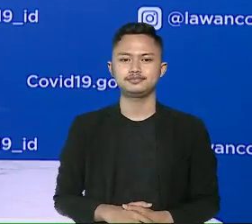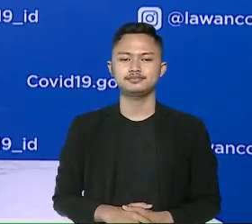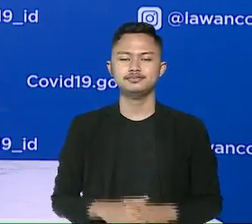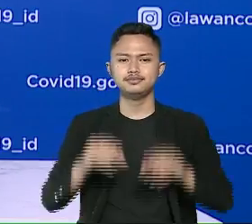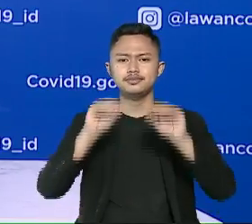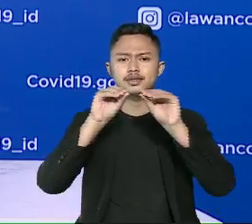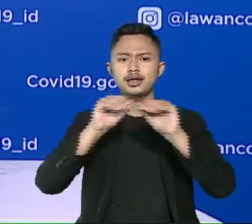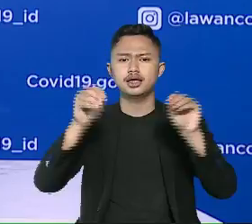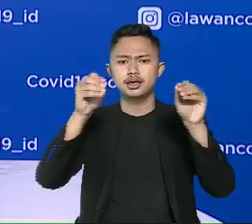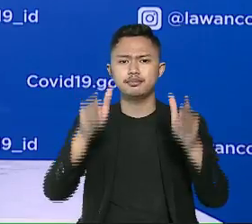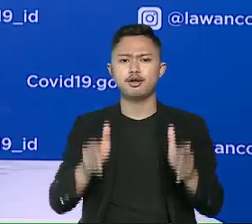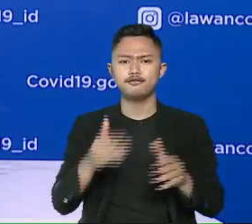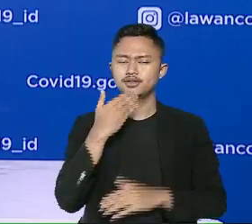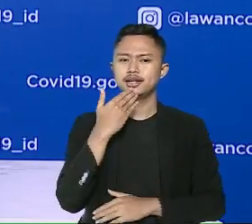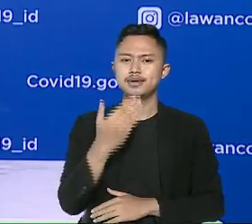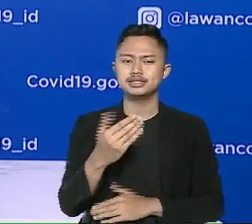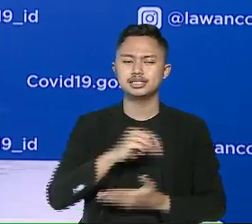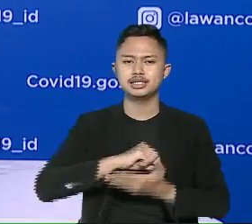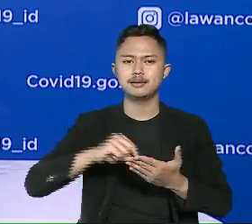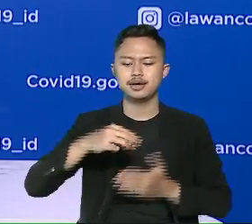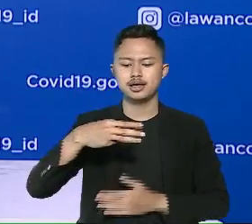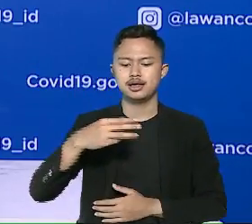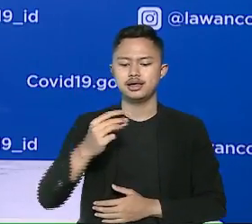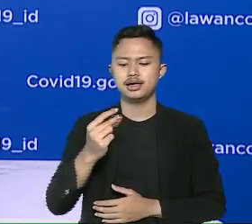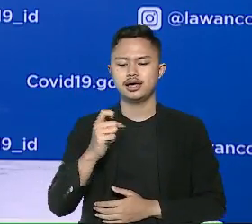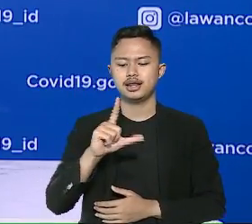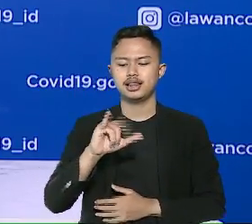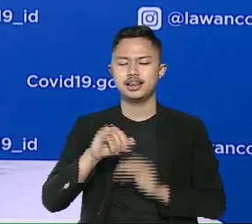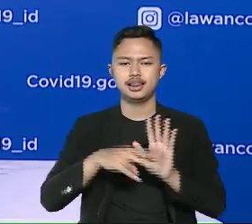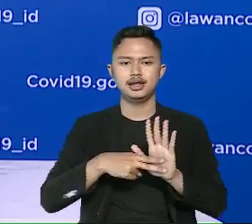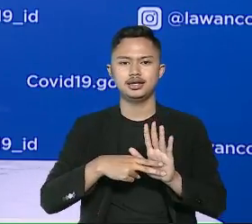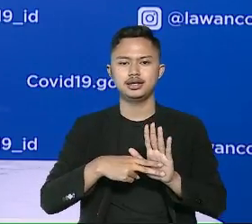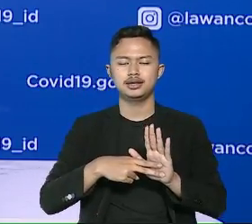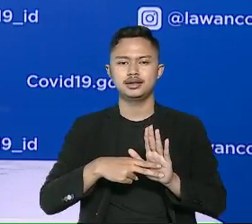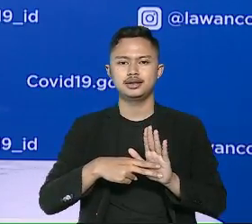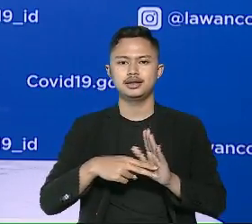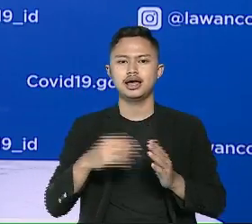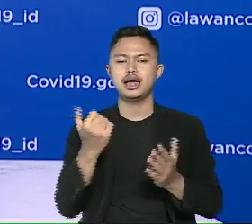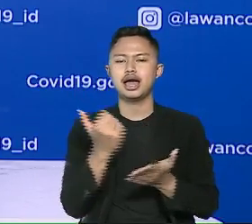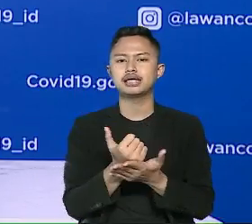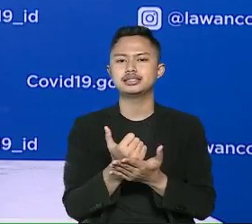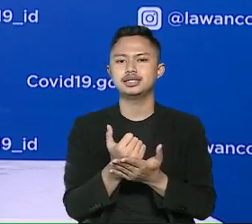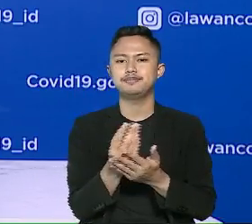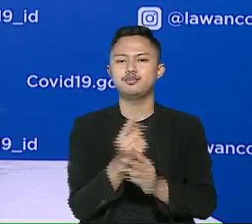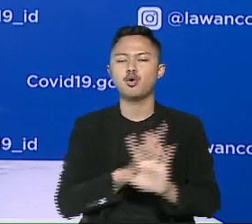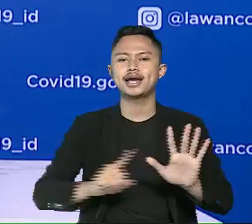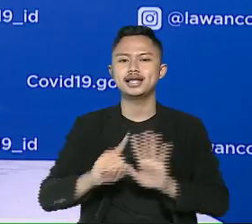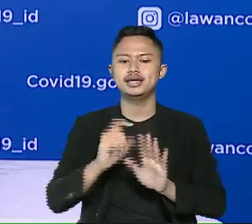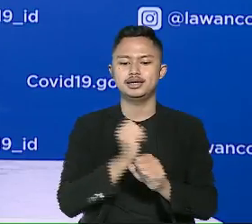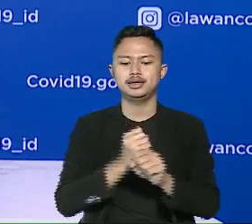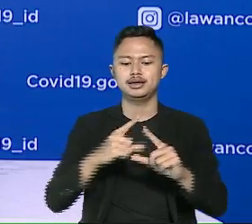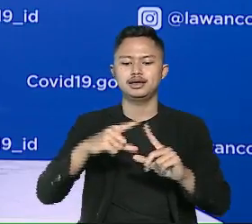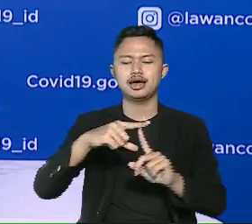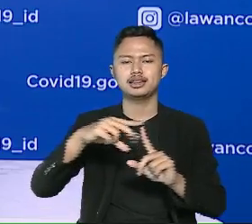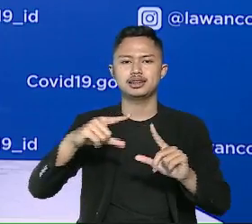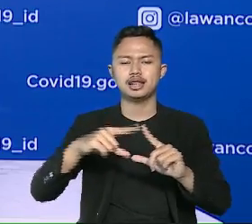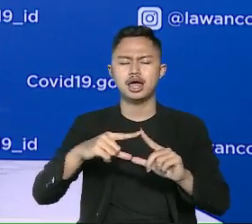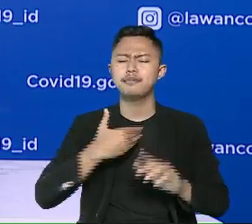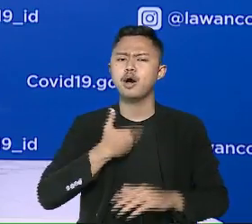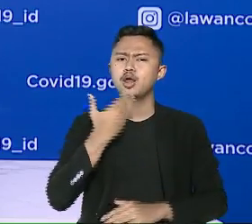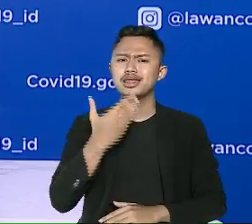Prof. Pertanyaan pertama dari Erlin Majalah Gatra. Apa urgensi dari PCR untuk diterapkan di semua